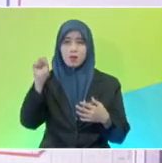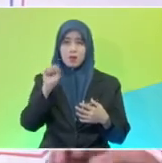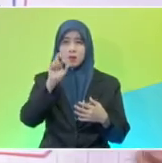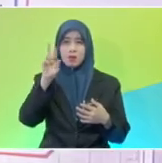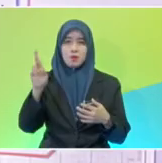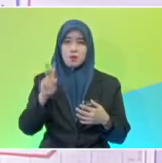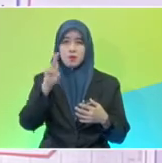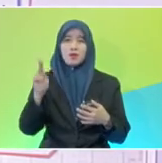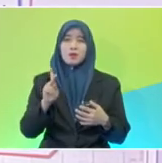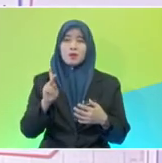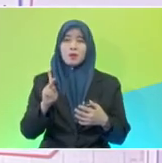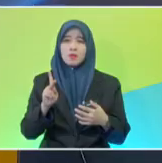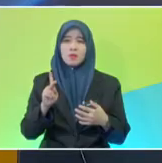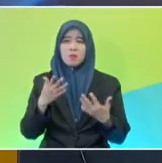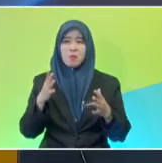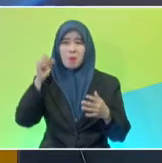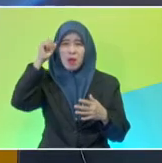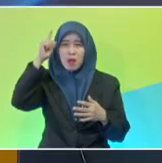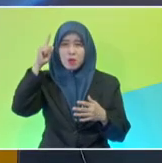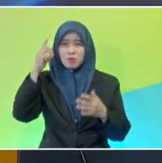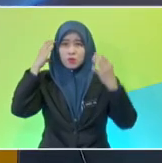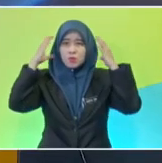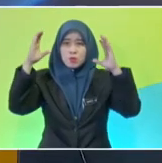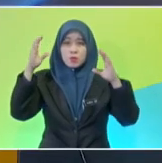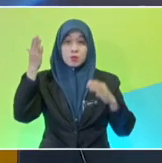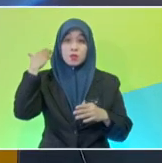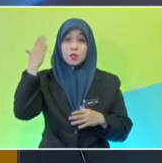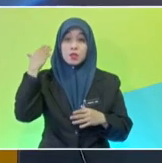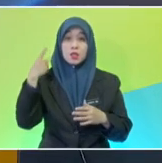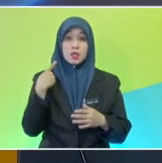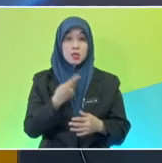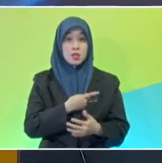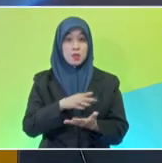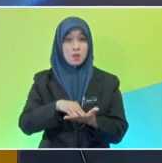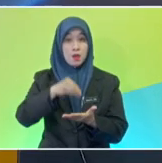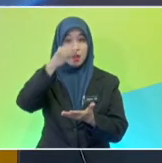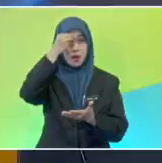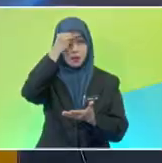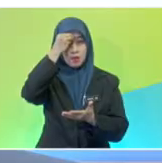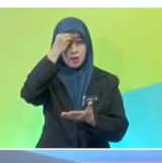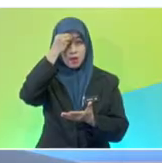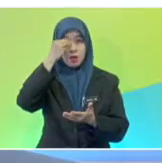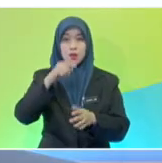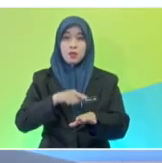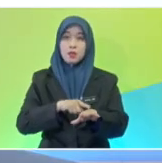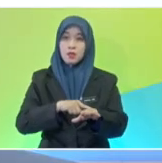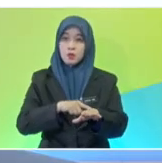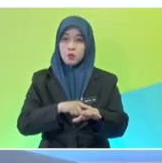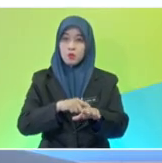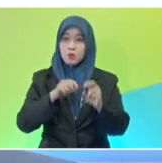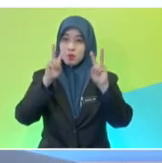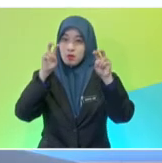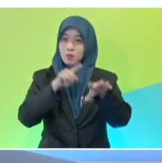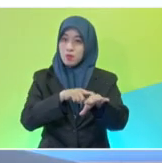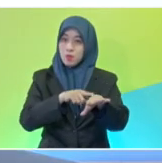cikgu? Saya tak fahamlah cikgu. Tadi kita belajar mengenai masa ataupun waktu kan. Macam